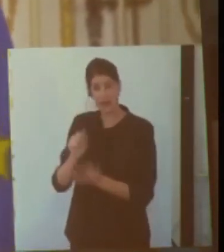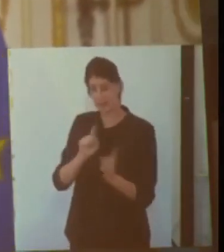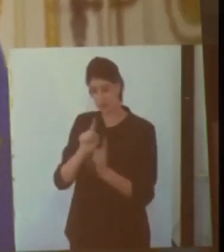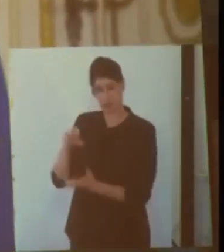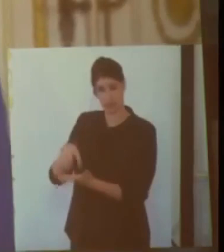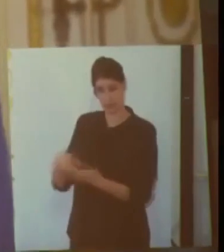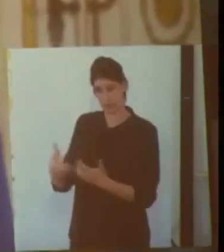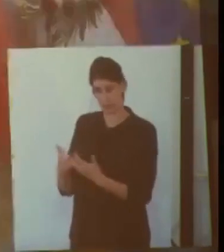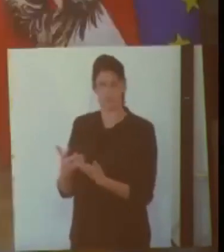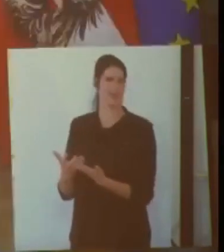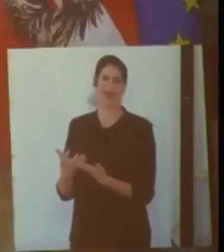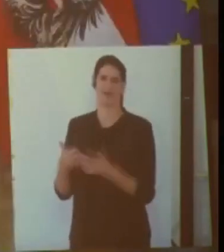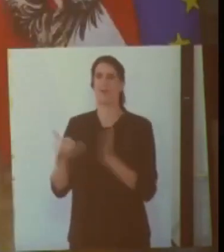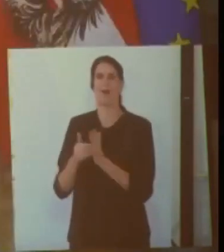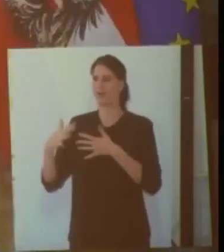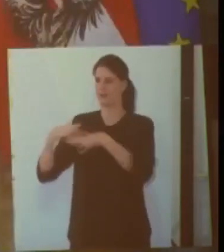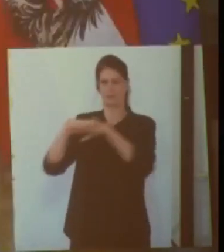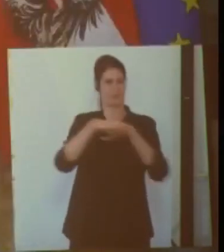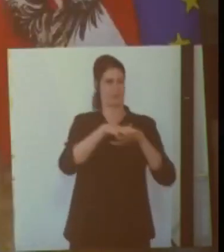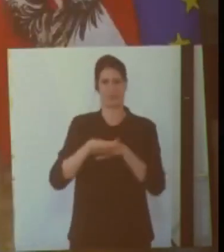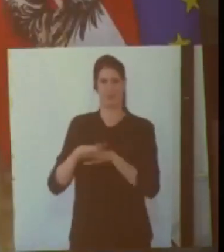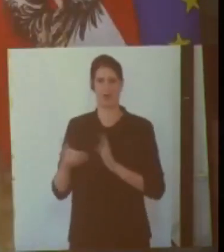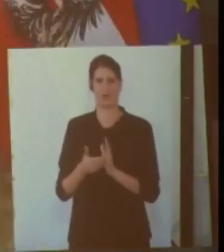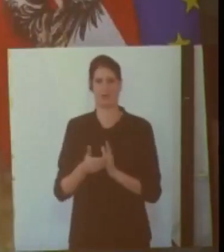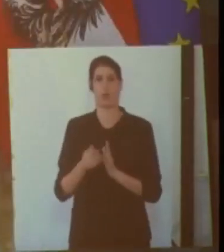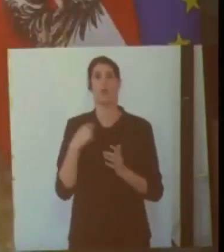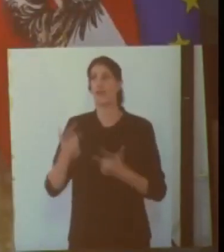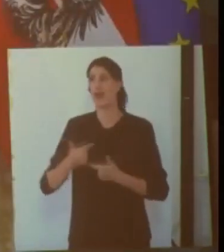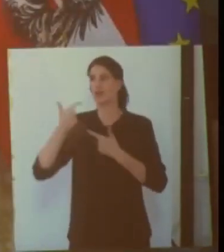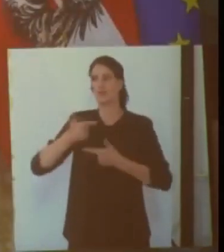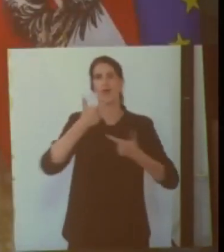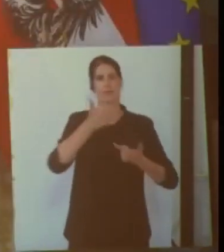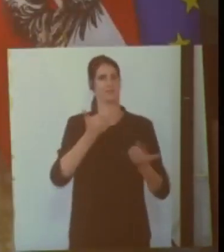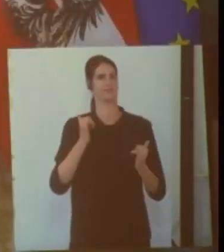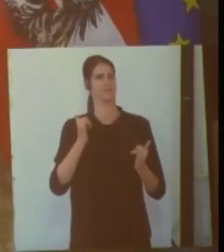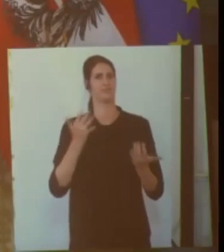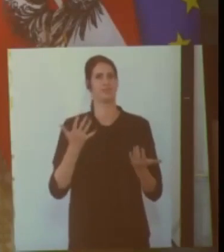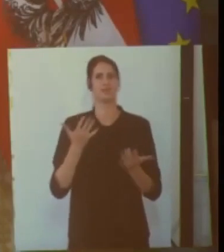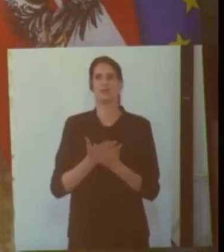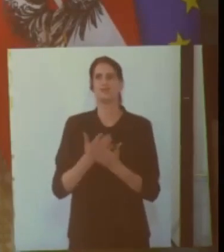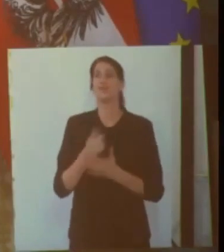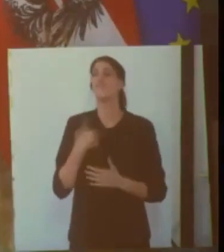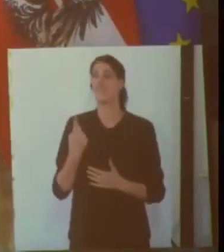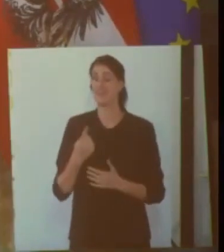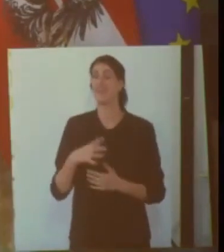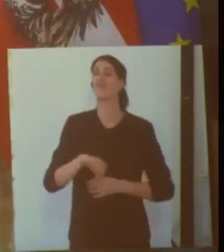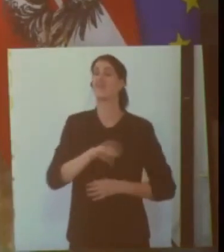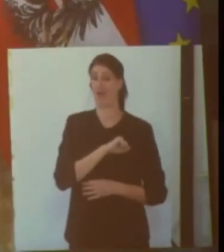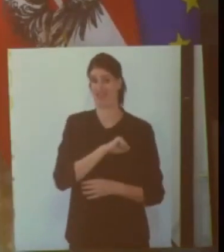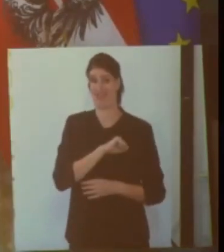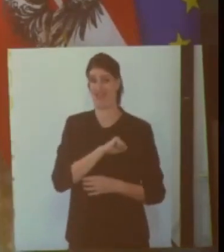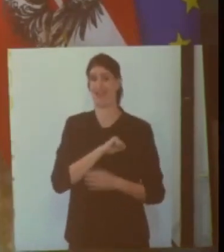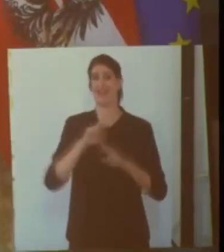zu produzieren. Und als exportorientiertes Land sind wir Profiteur dieser international vernetzten